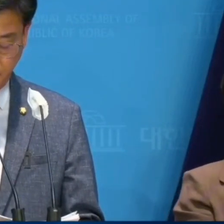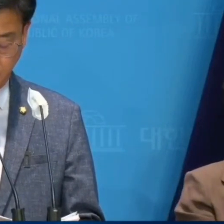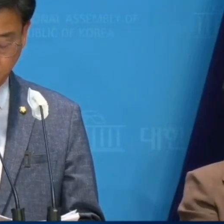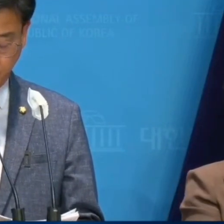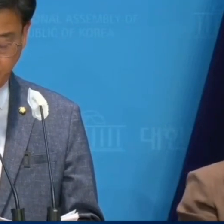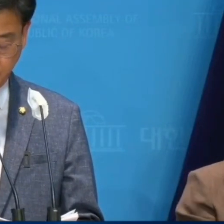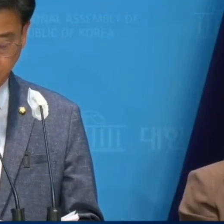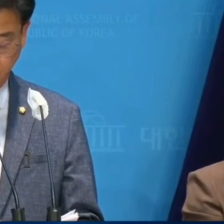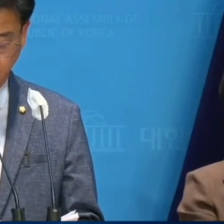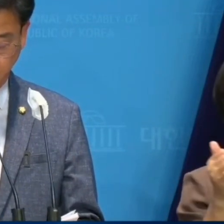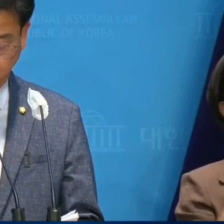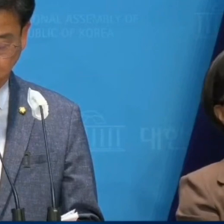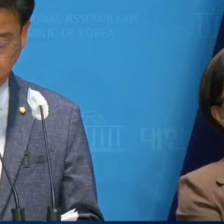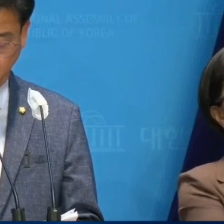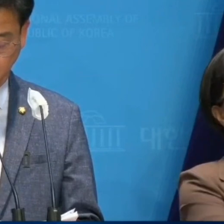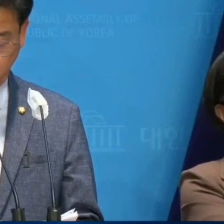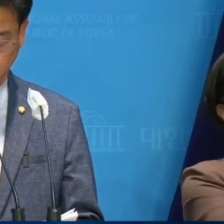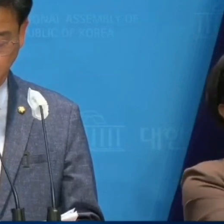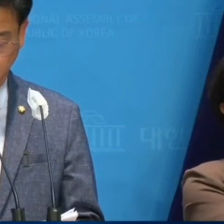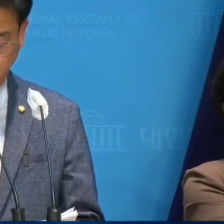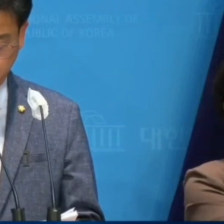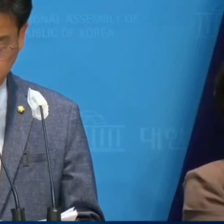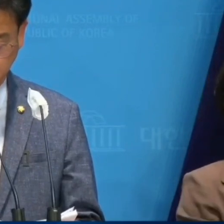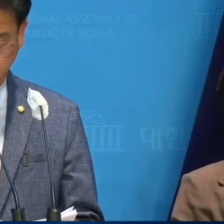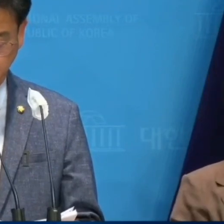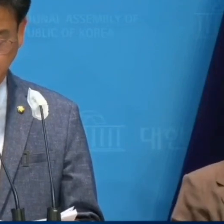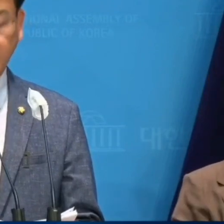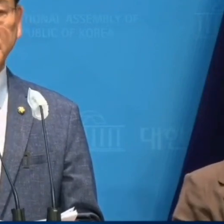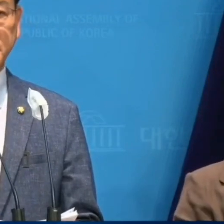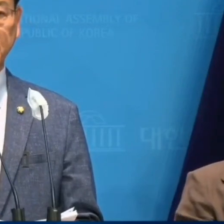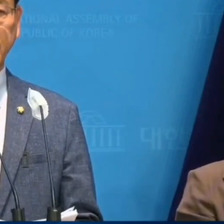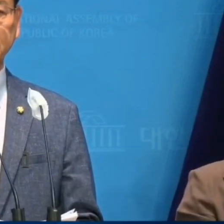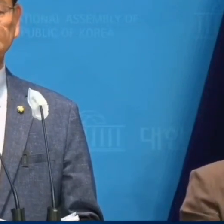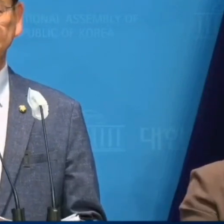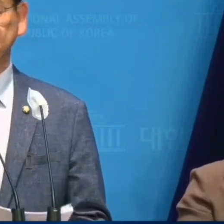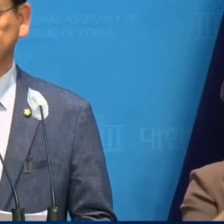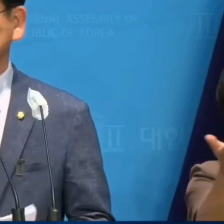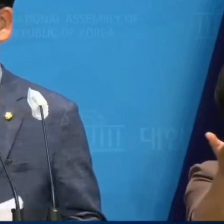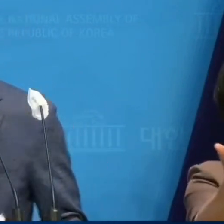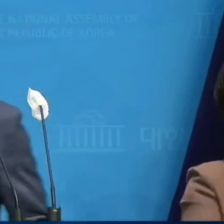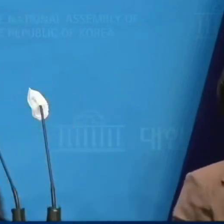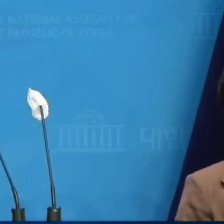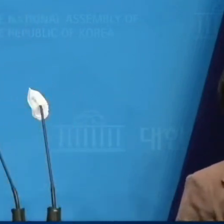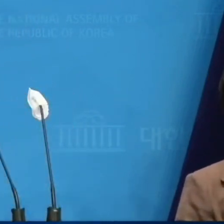저지르면 국회는 헌법으로 응징할 것입니다.